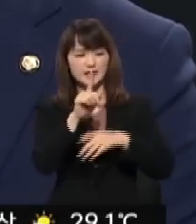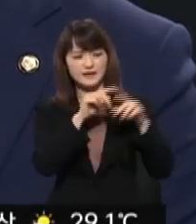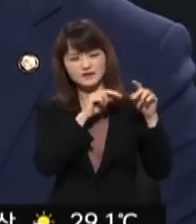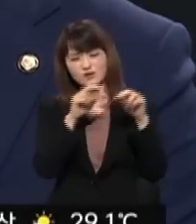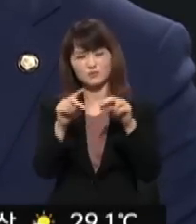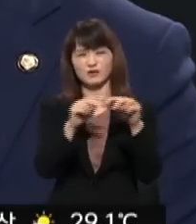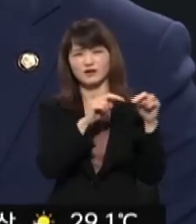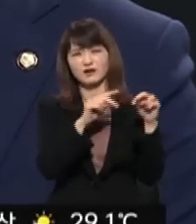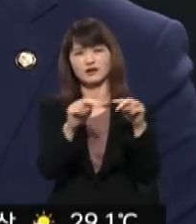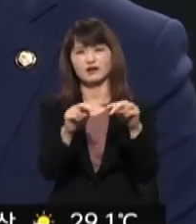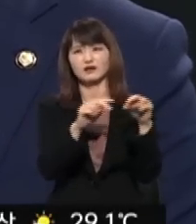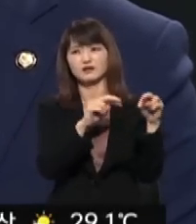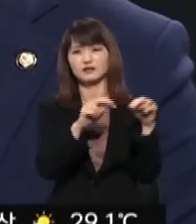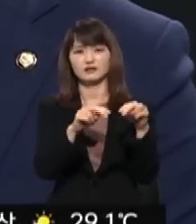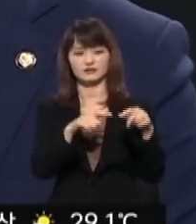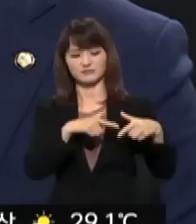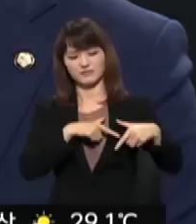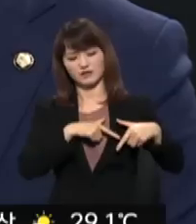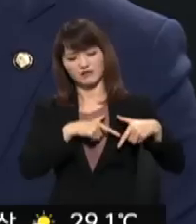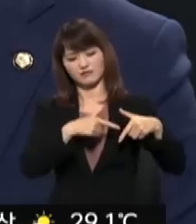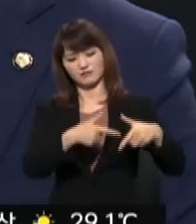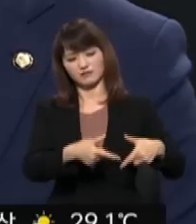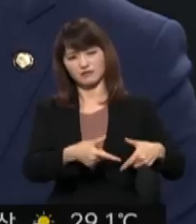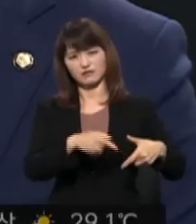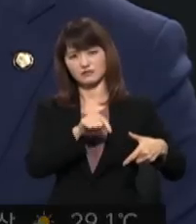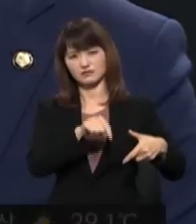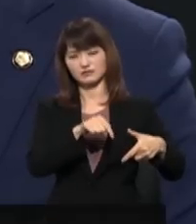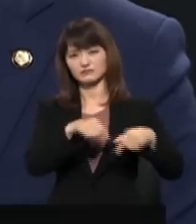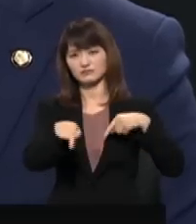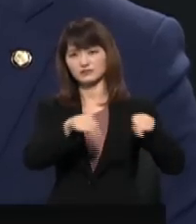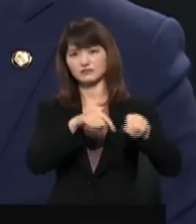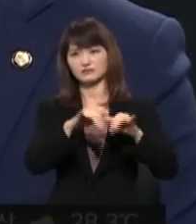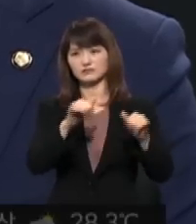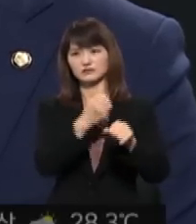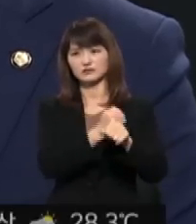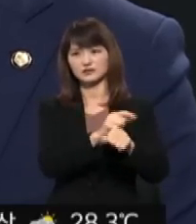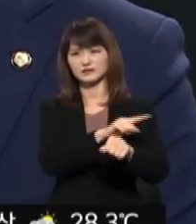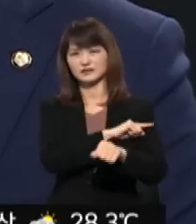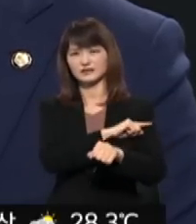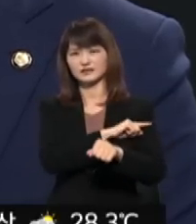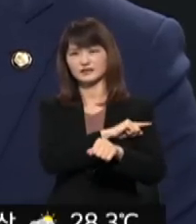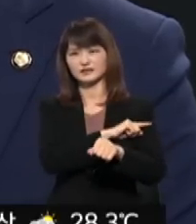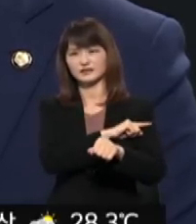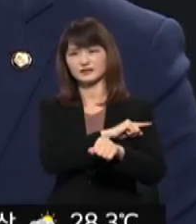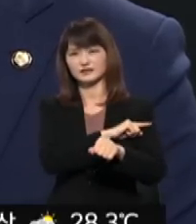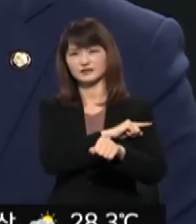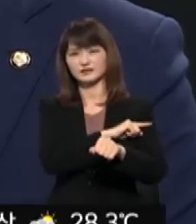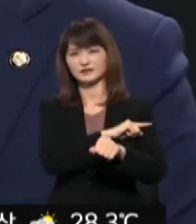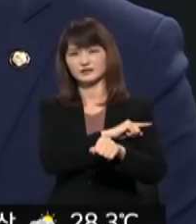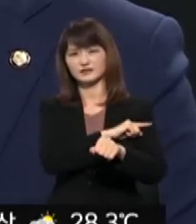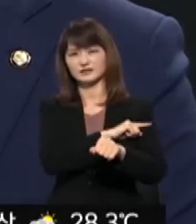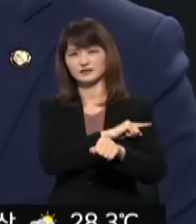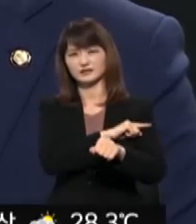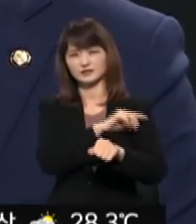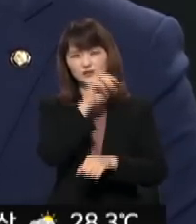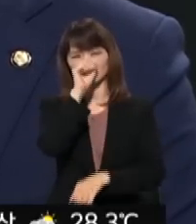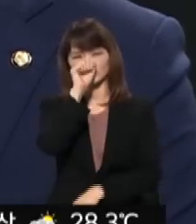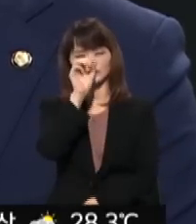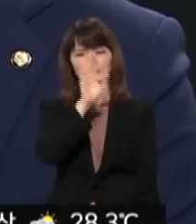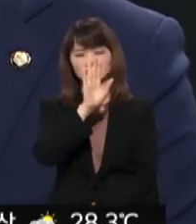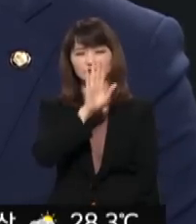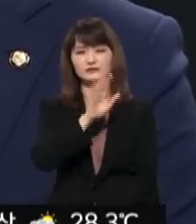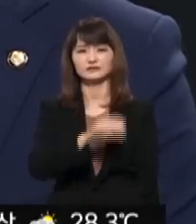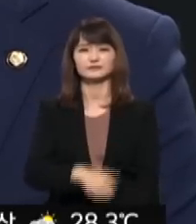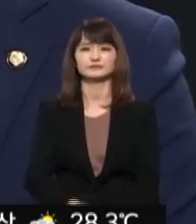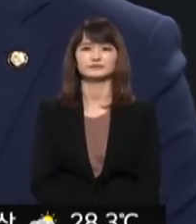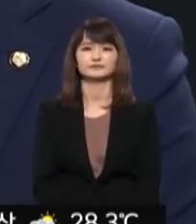주고받는 과정 속에서 이걸 명예훼손으로 거는 거는 정치인이 할 수 있는 것 중에 가장 저는 하수라고 알고 있거든요 저는 그래서 그런 면에